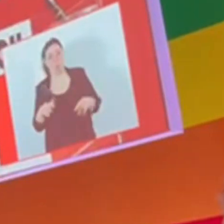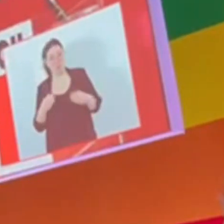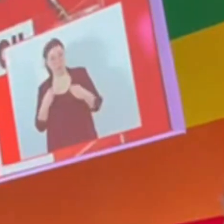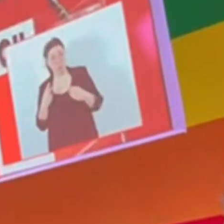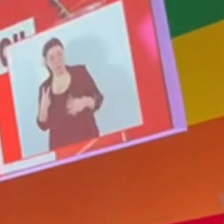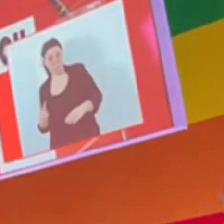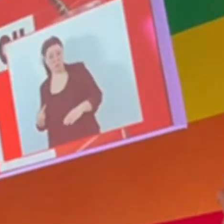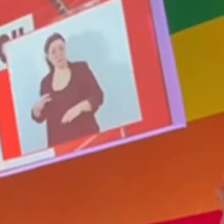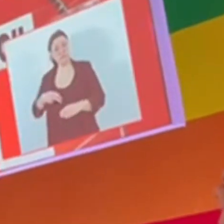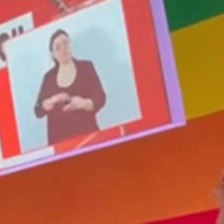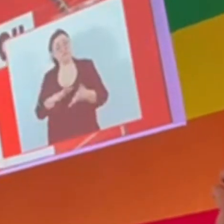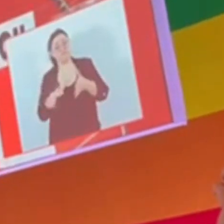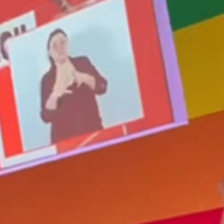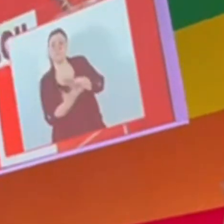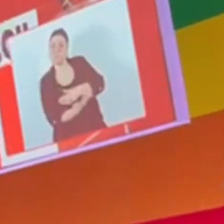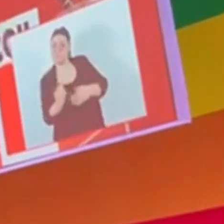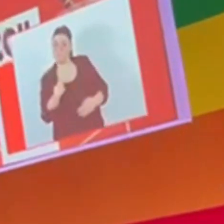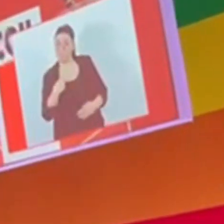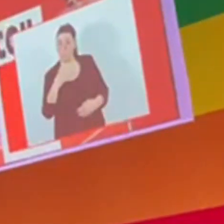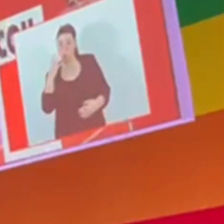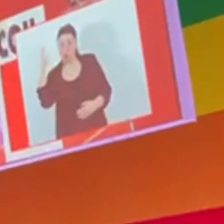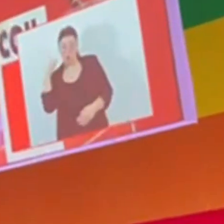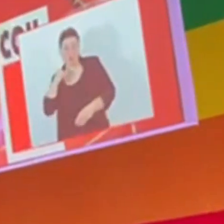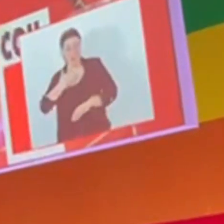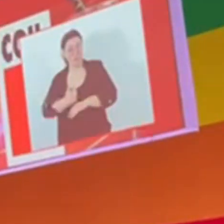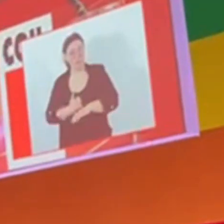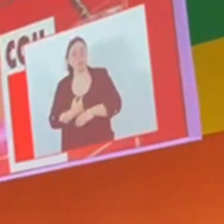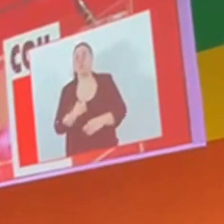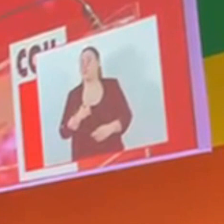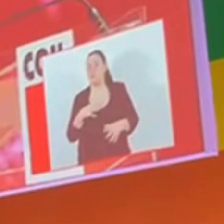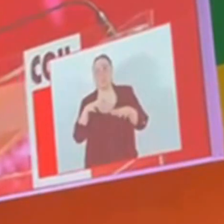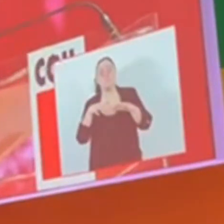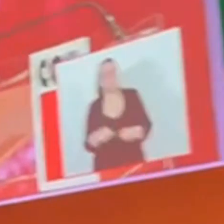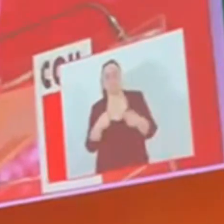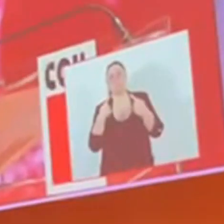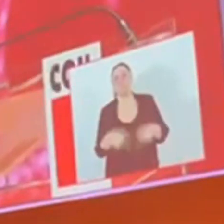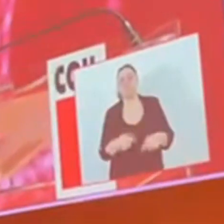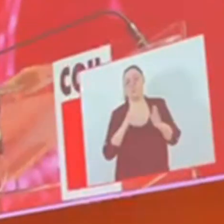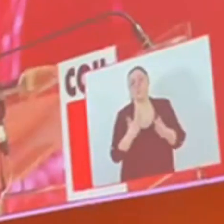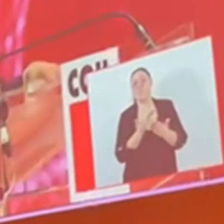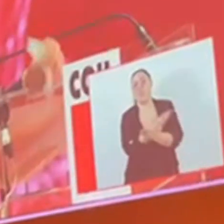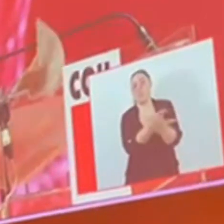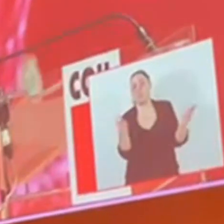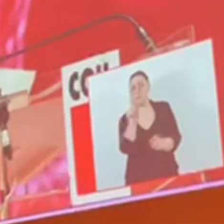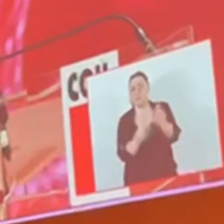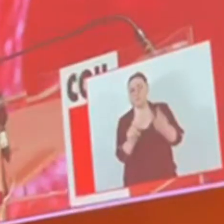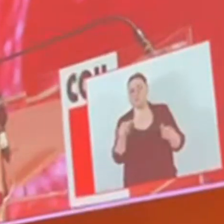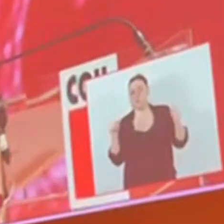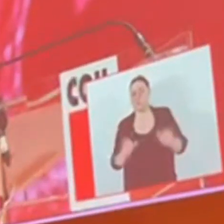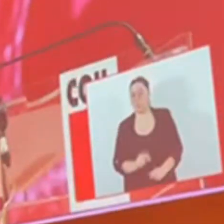confronti di tutti gli italiani ed è l'impegno, uno dei tanti, che intendo portare avanti. Grazie.